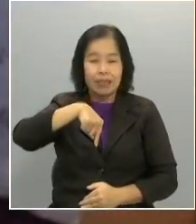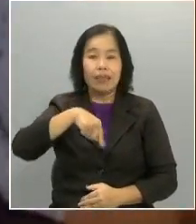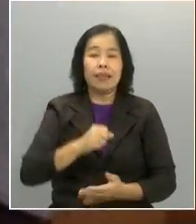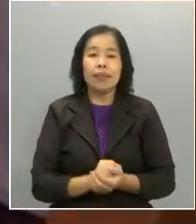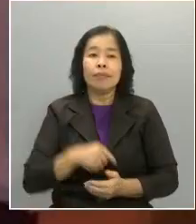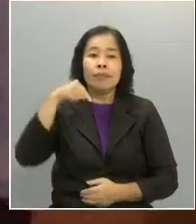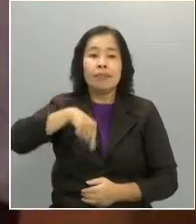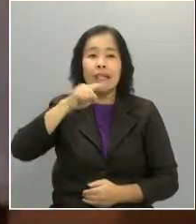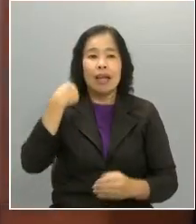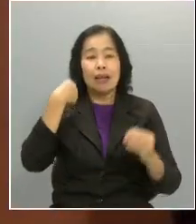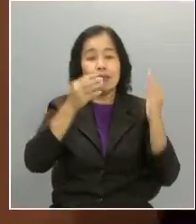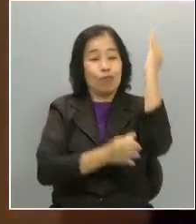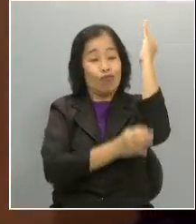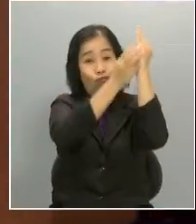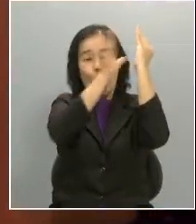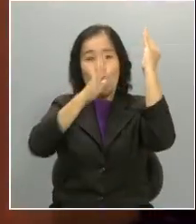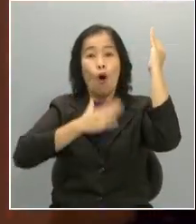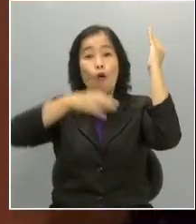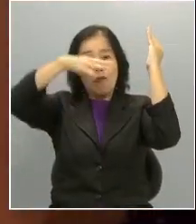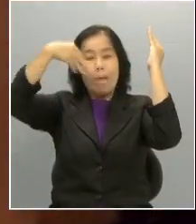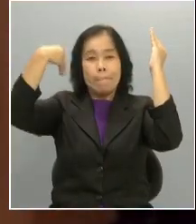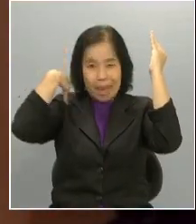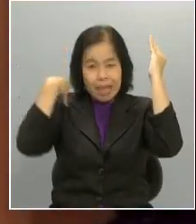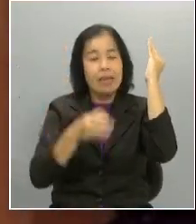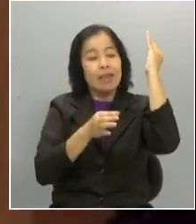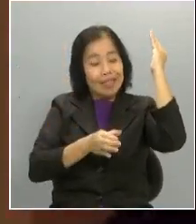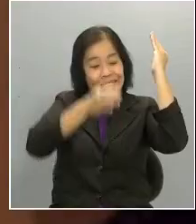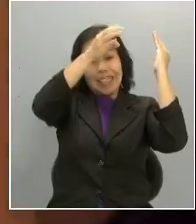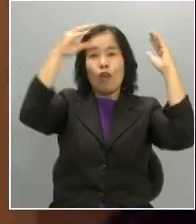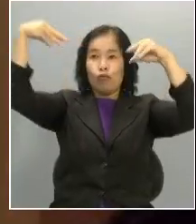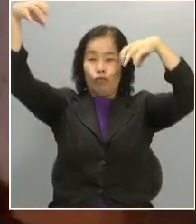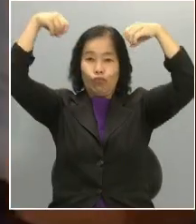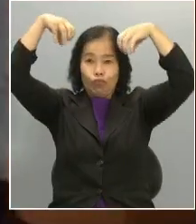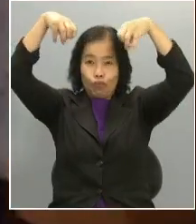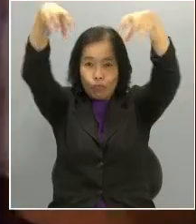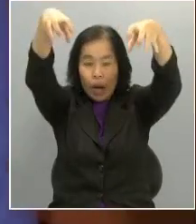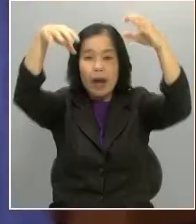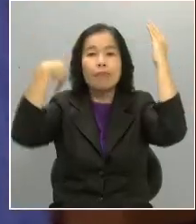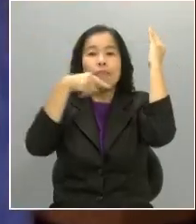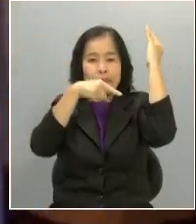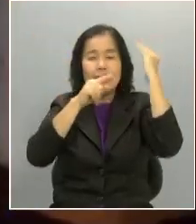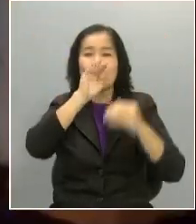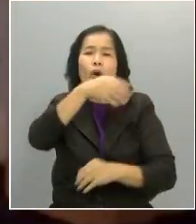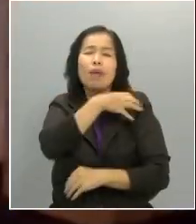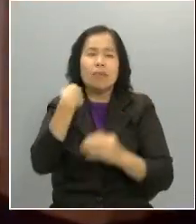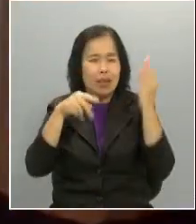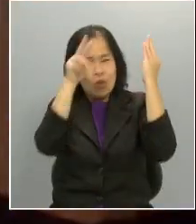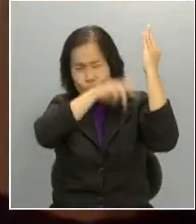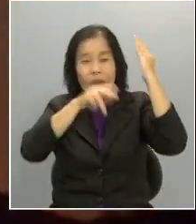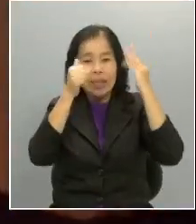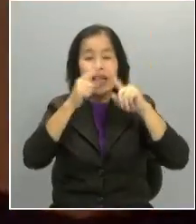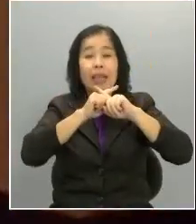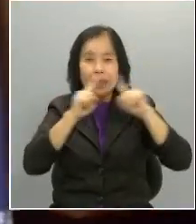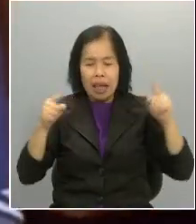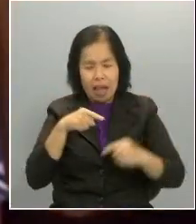มันจะมีทั้งเสาไฟของการไฟฟ้านะครับแล้วก็เสาของแสงสว่างซึ่งเราเช็คดูก็ปกตินะครับแต่เ